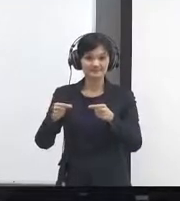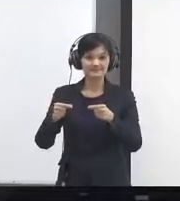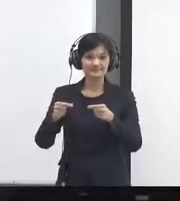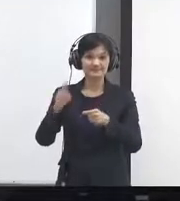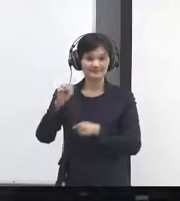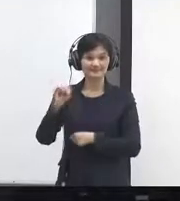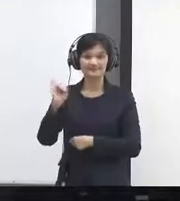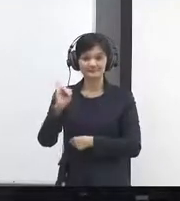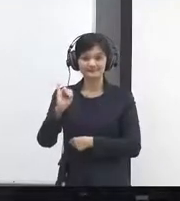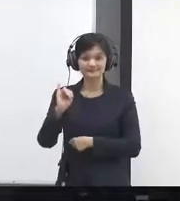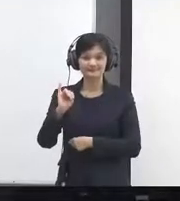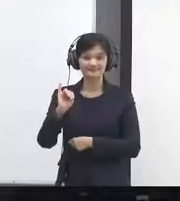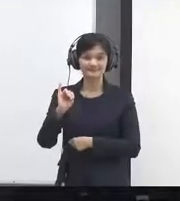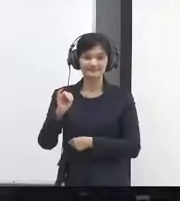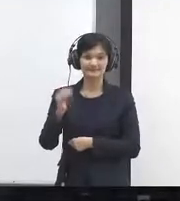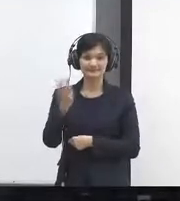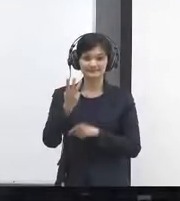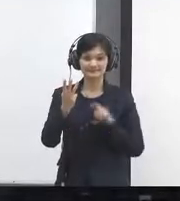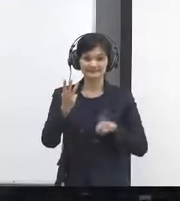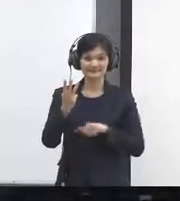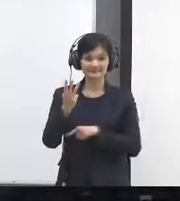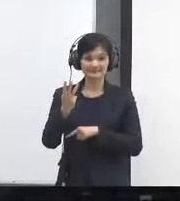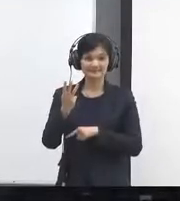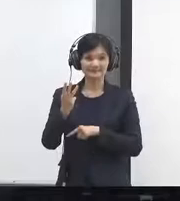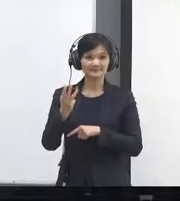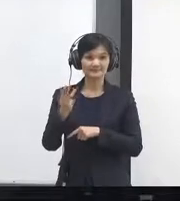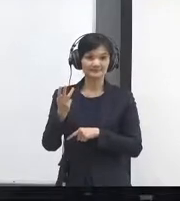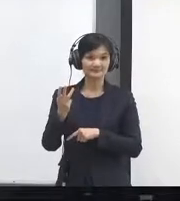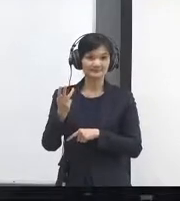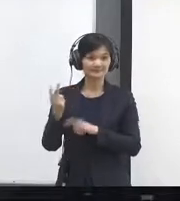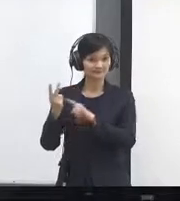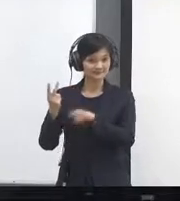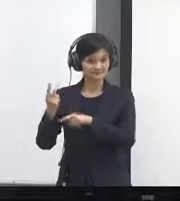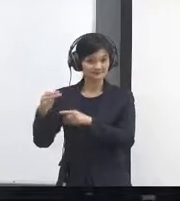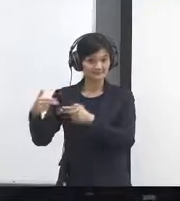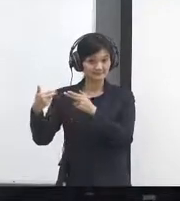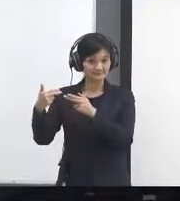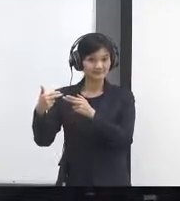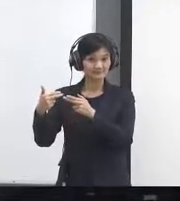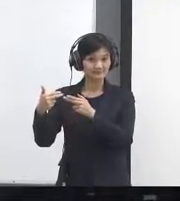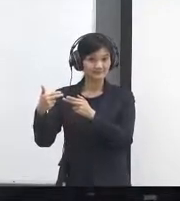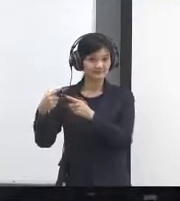San， 那 Mami San 跟 Me San 现在应该已经在线上等我们，